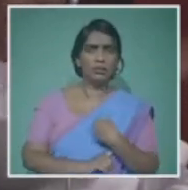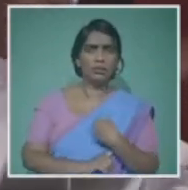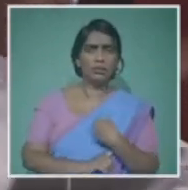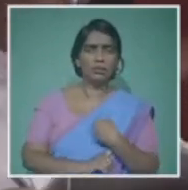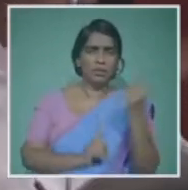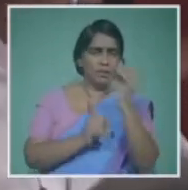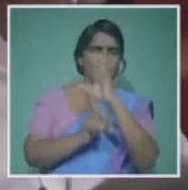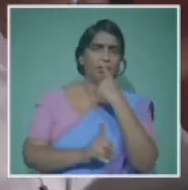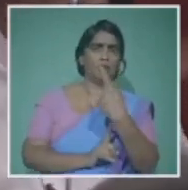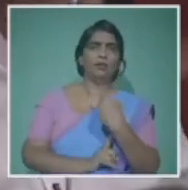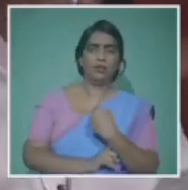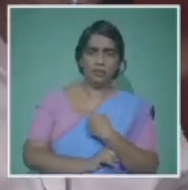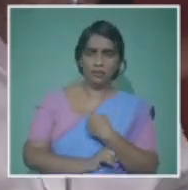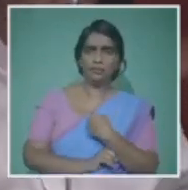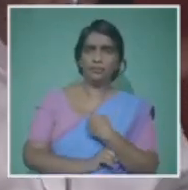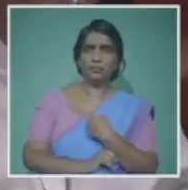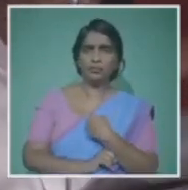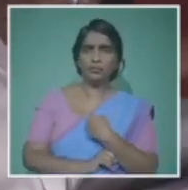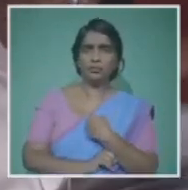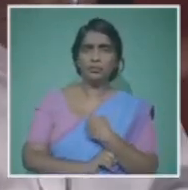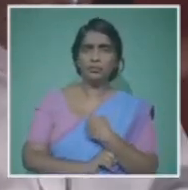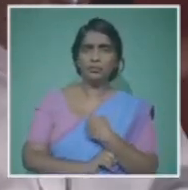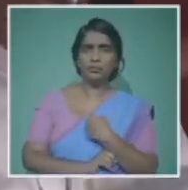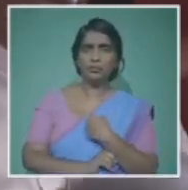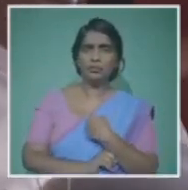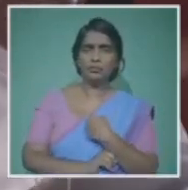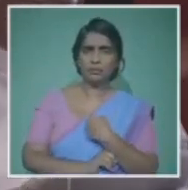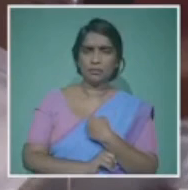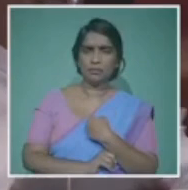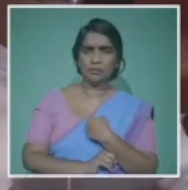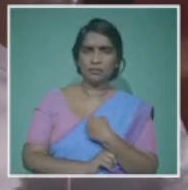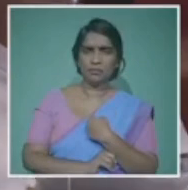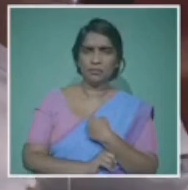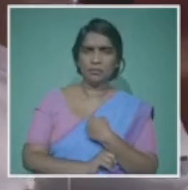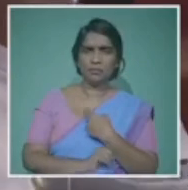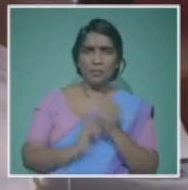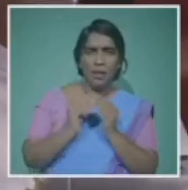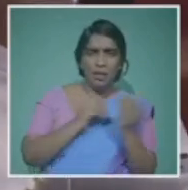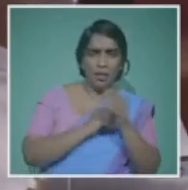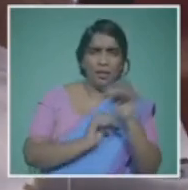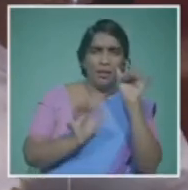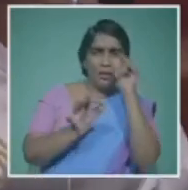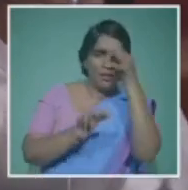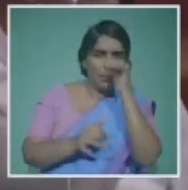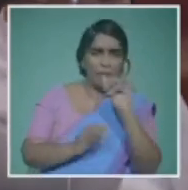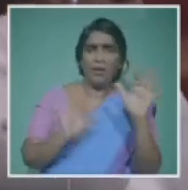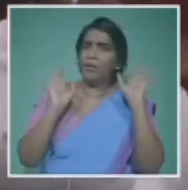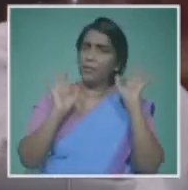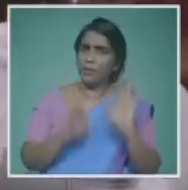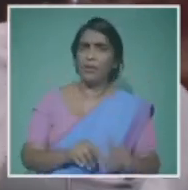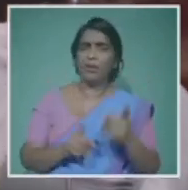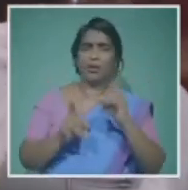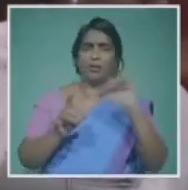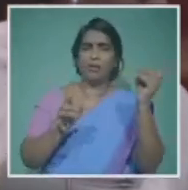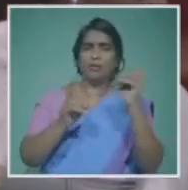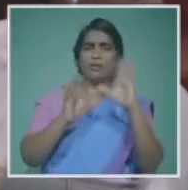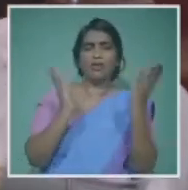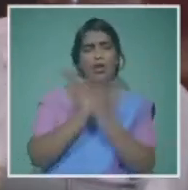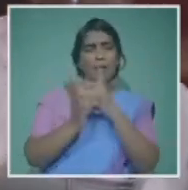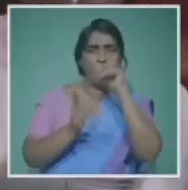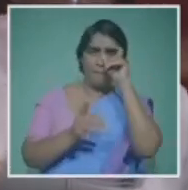එක අහනවා. මම මේ ගැන එක පාට තමයි අහන්නේ. කුරුමා නගල්ලන්න ඕනේ. ඔබතුමා එක පාට කොළයක්